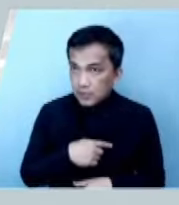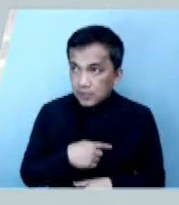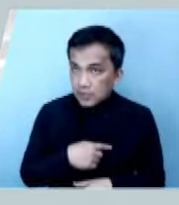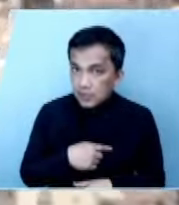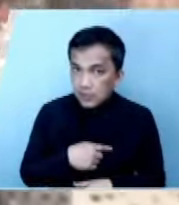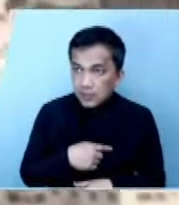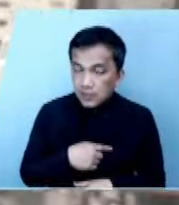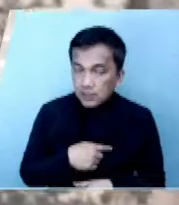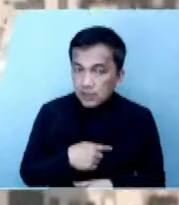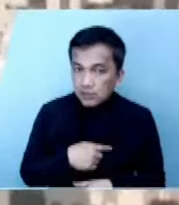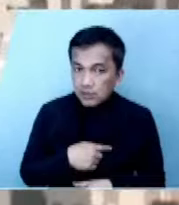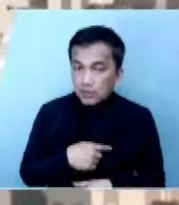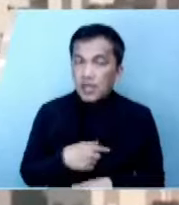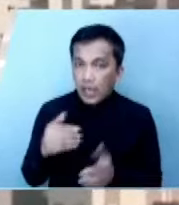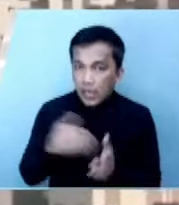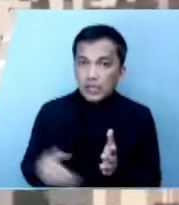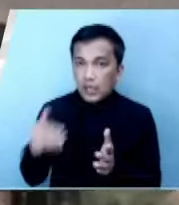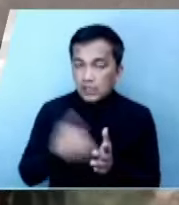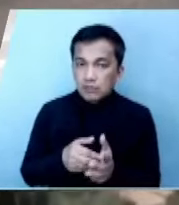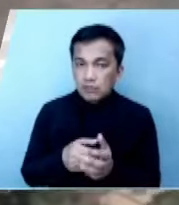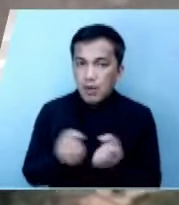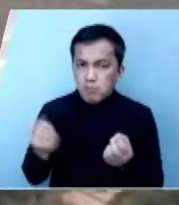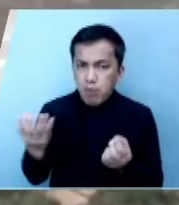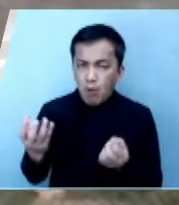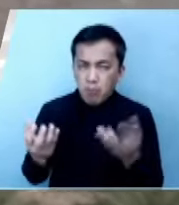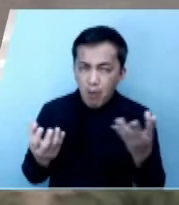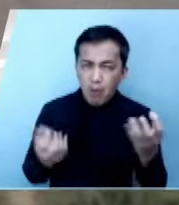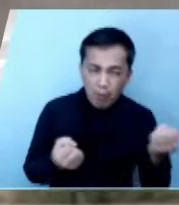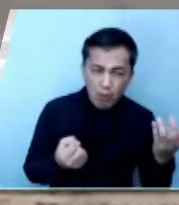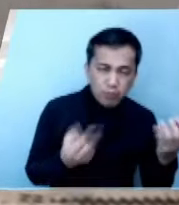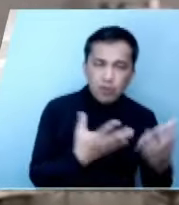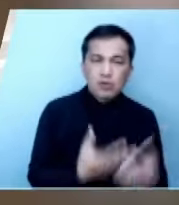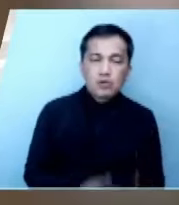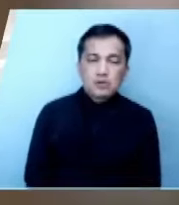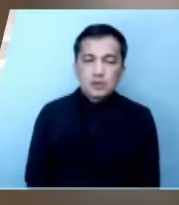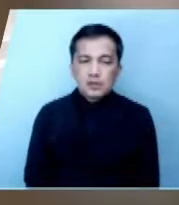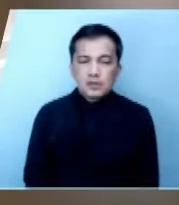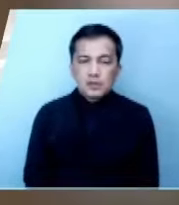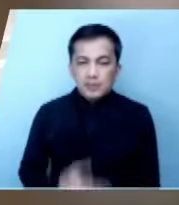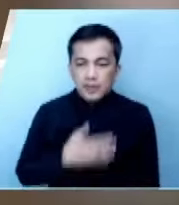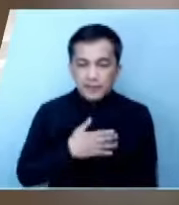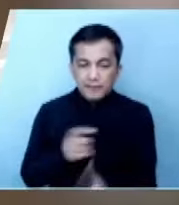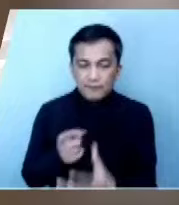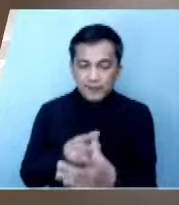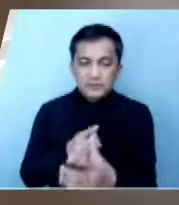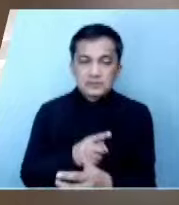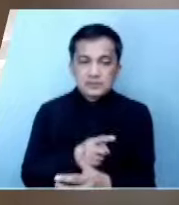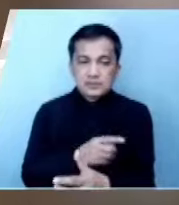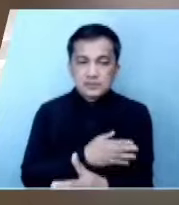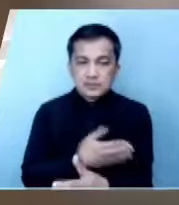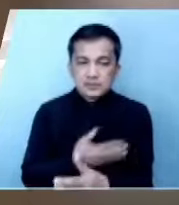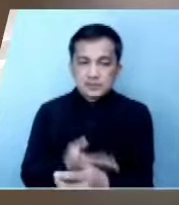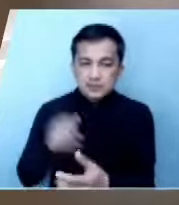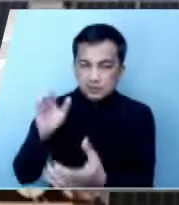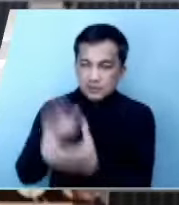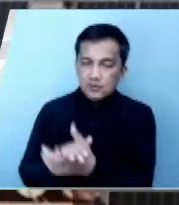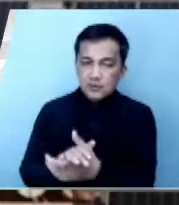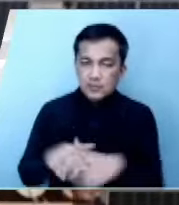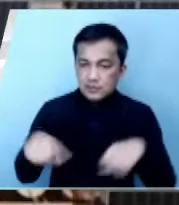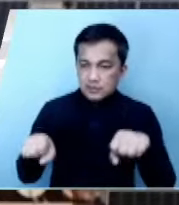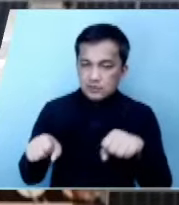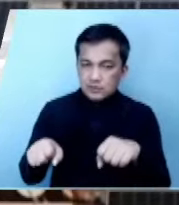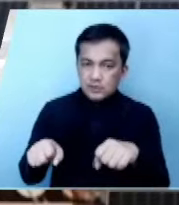may sunod-sunod na po napasabog. Yun naman aking panganay, yung asawa niya, nagmotor siya, pinasabog